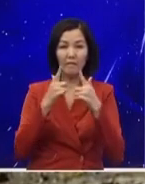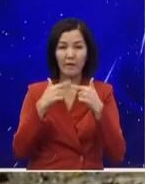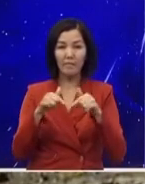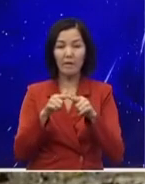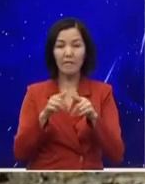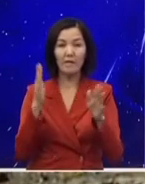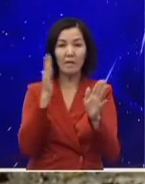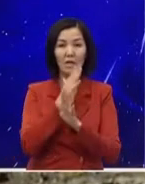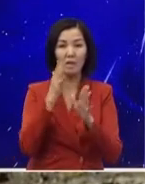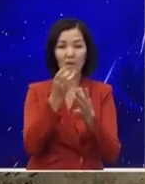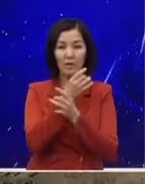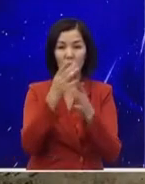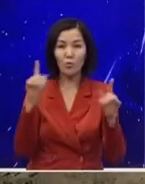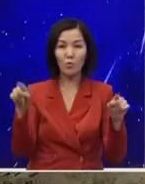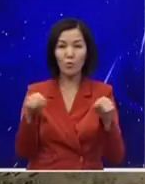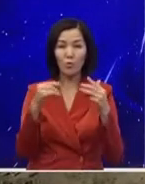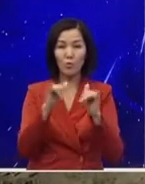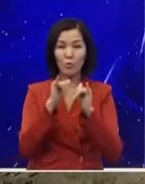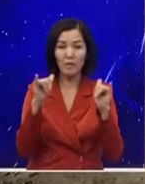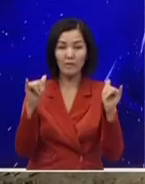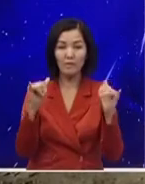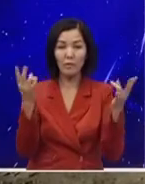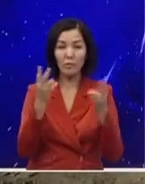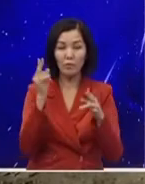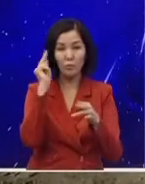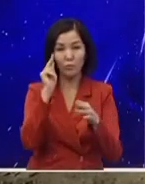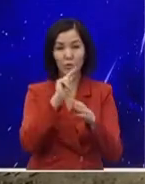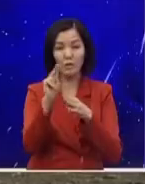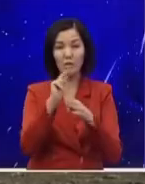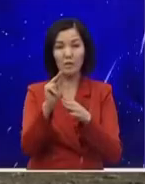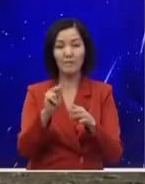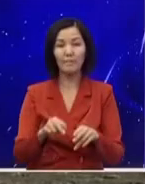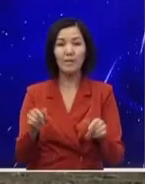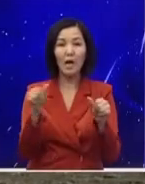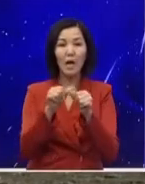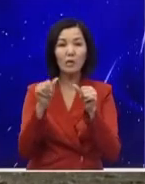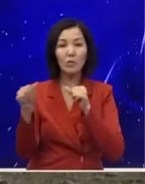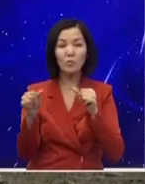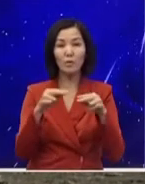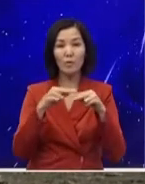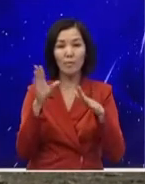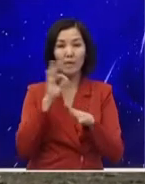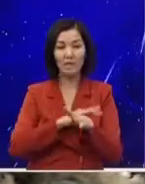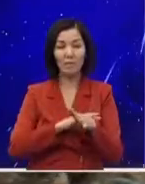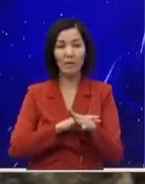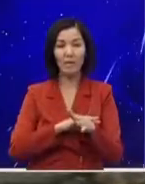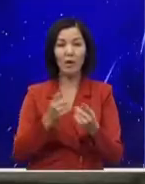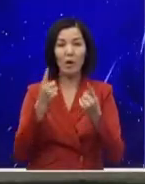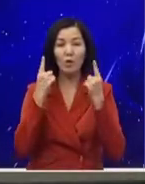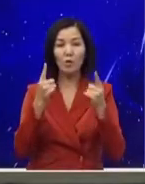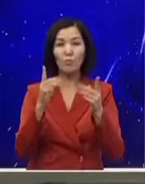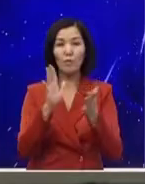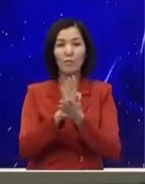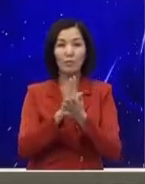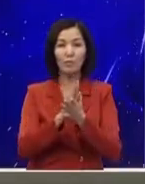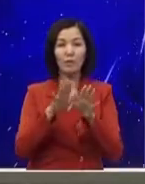формировать экологическую культуру и научить людей осознанному потреблению. Добавлю, рейды будут проходить на самых крупных мусорных